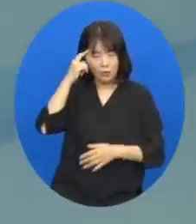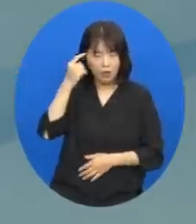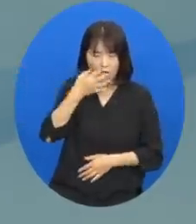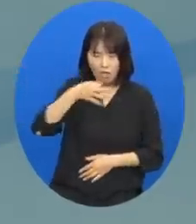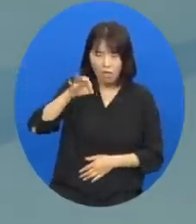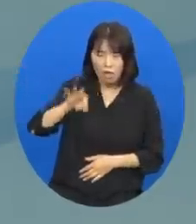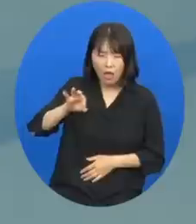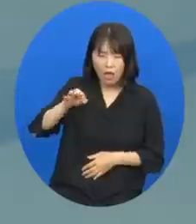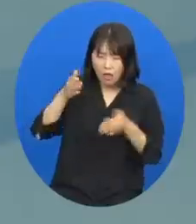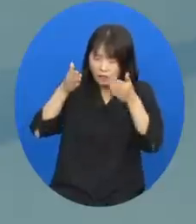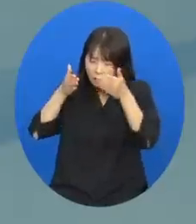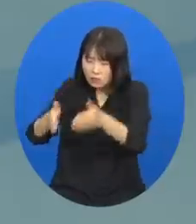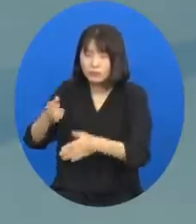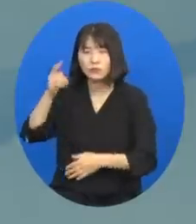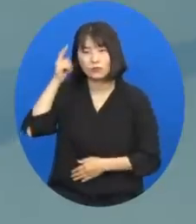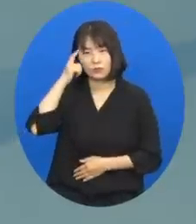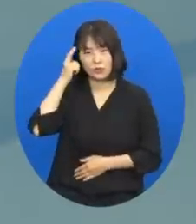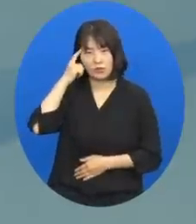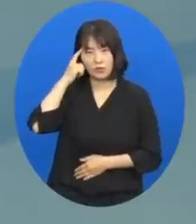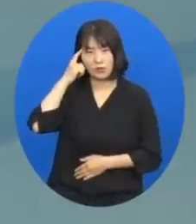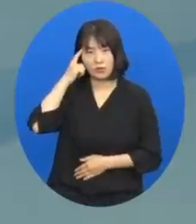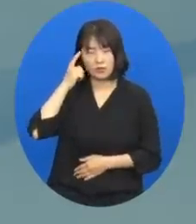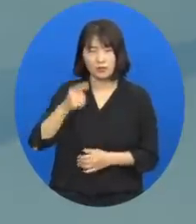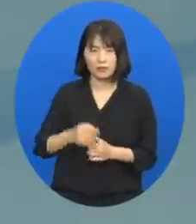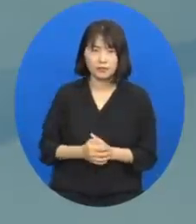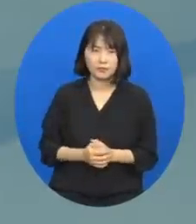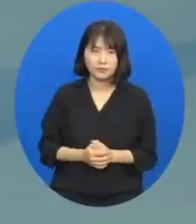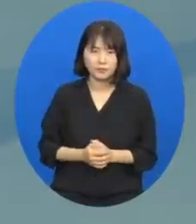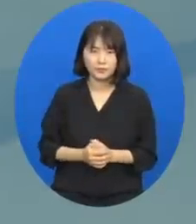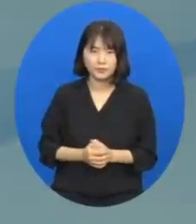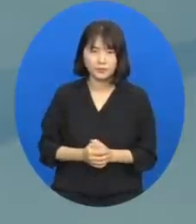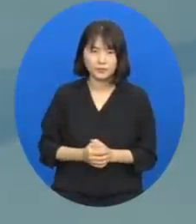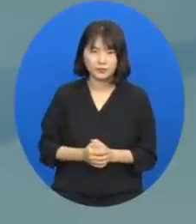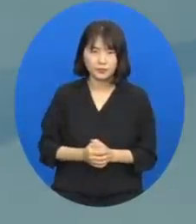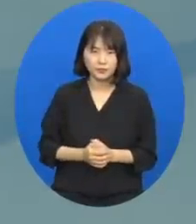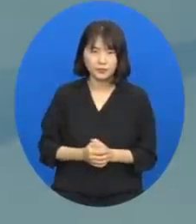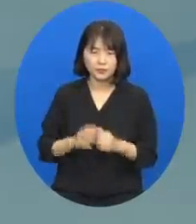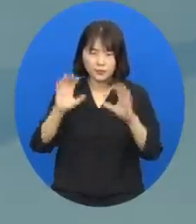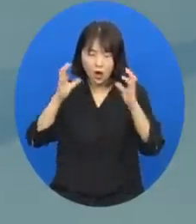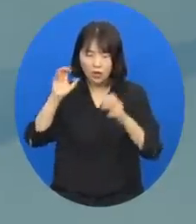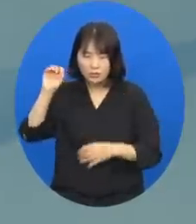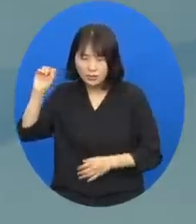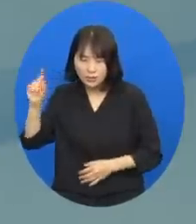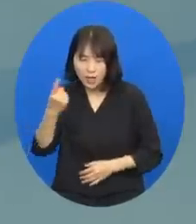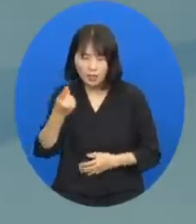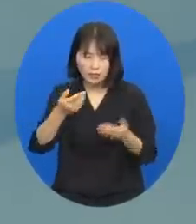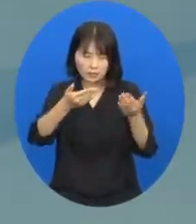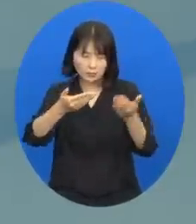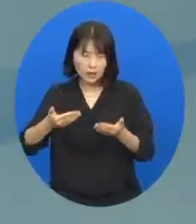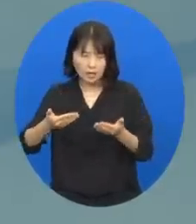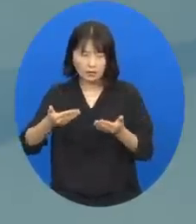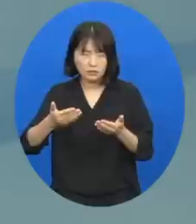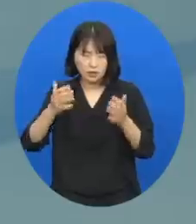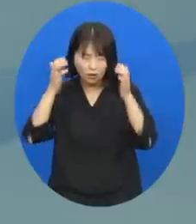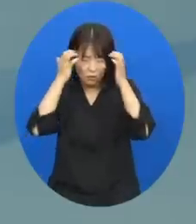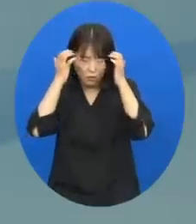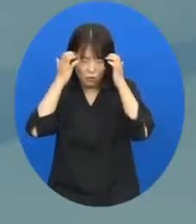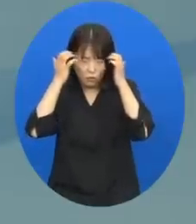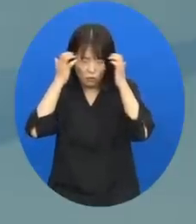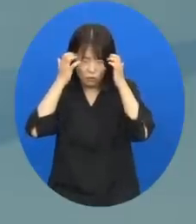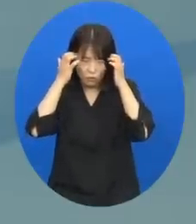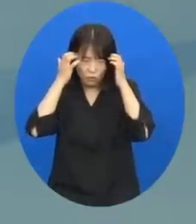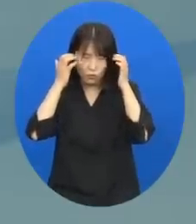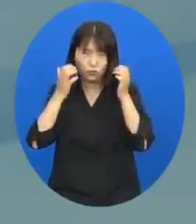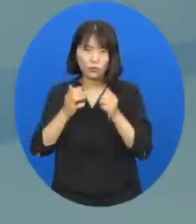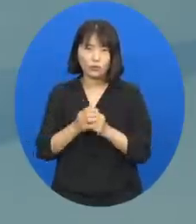어린 다윗이 받았을 질투와 시기와 그가 받았을 스트레스와 고통 그 어마어마한 나중에 받을 그 유혹과